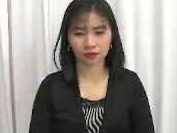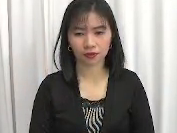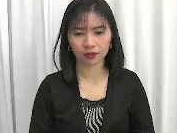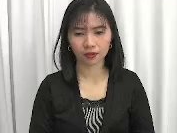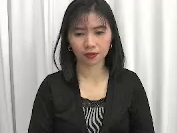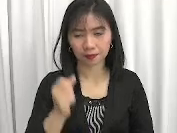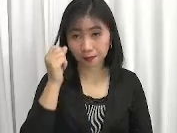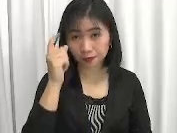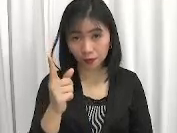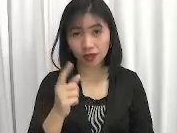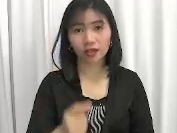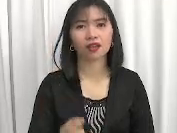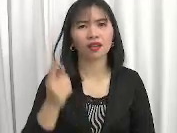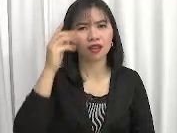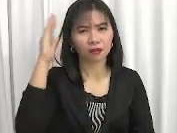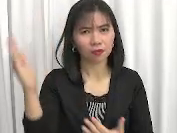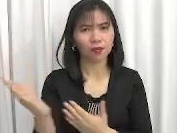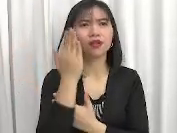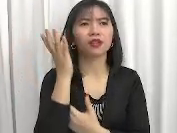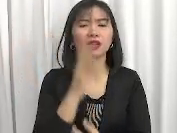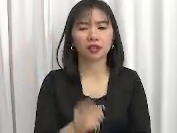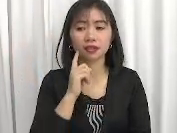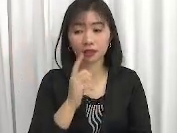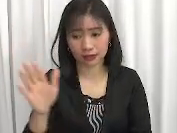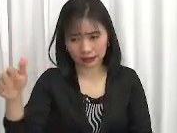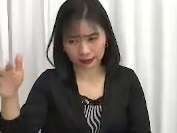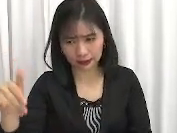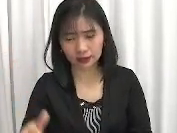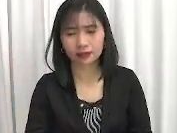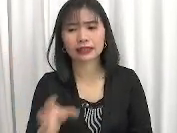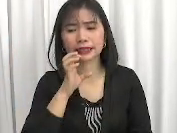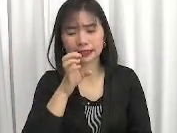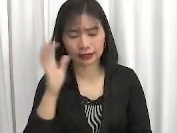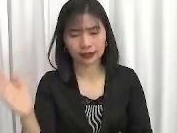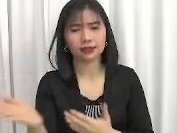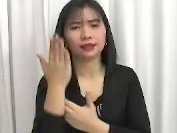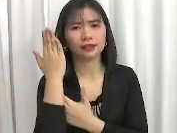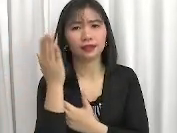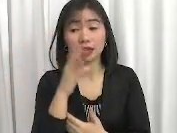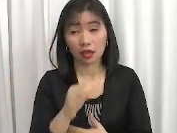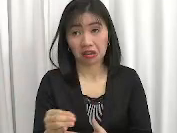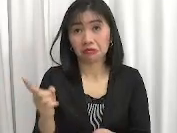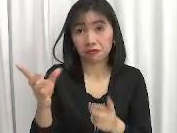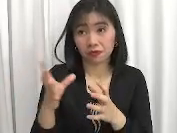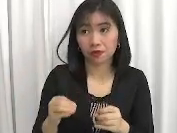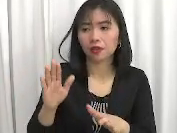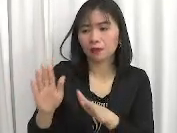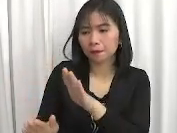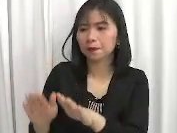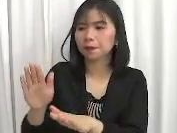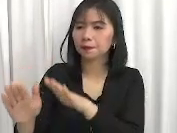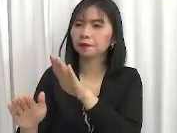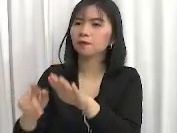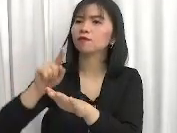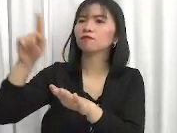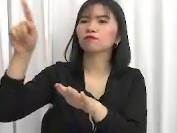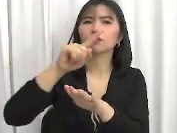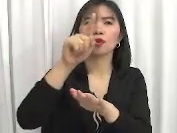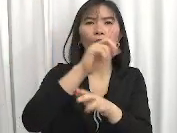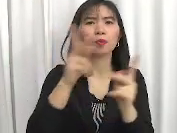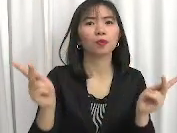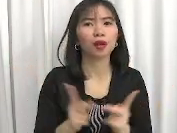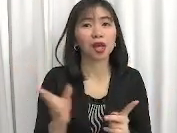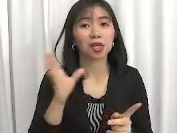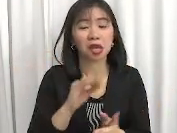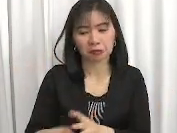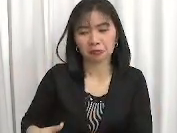mo siya, kain tayo. Tarang ganon. Aba, ano ba naman ang maglakad-lakad muna ng konti kahit 30 minutes?